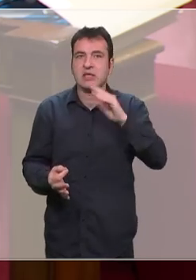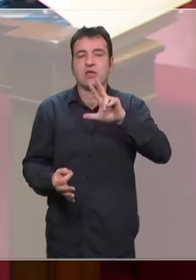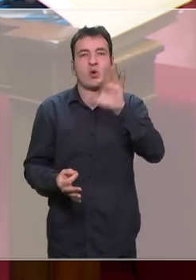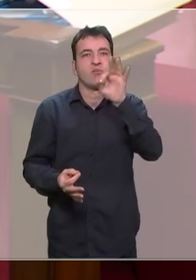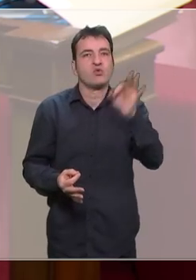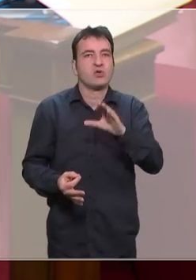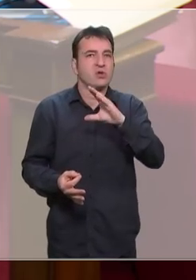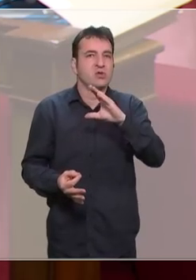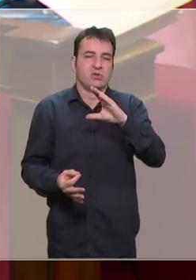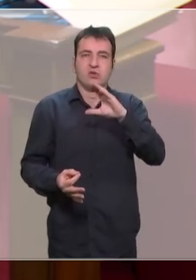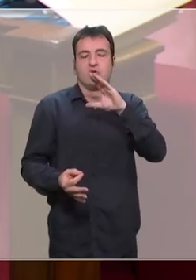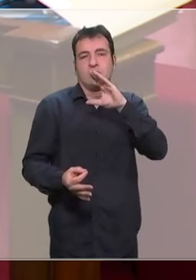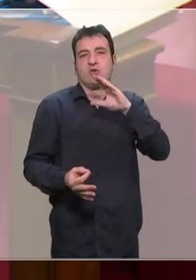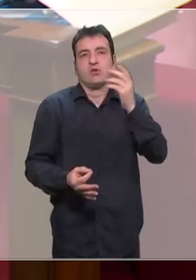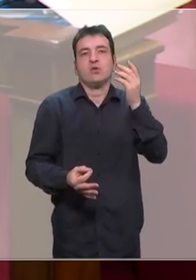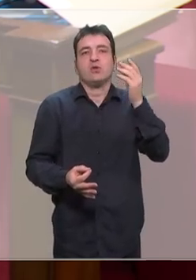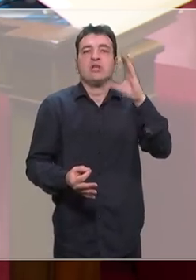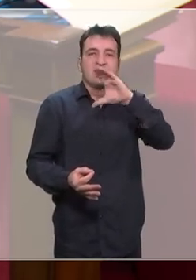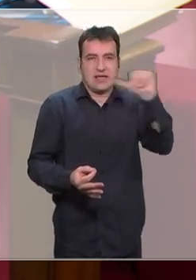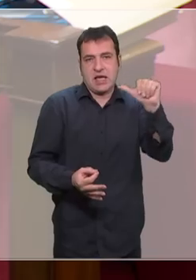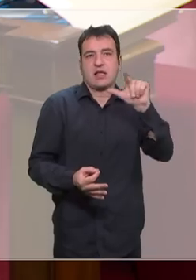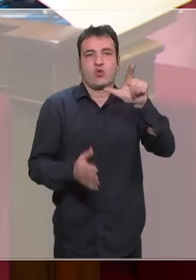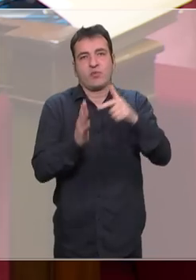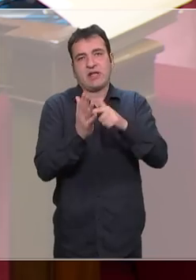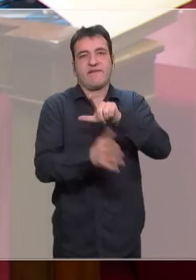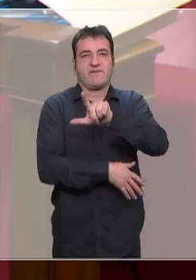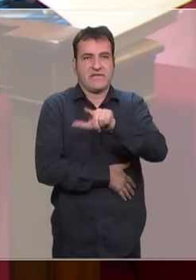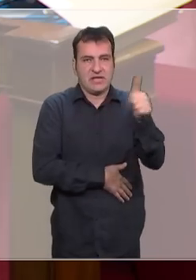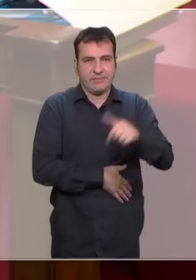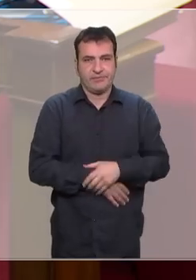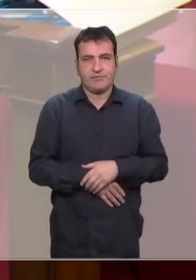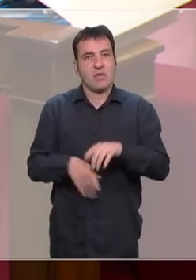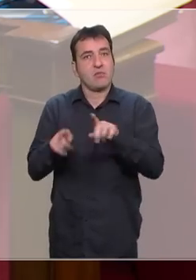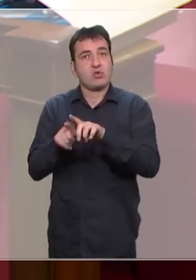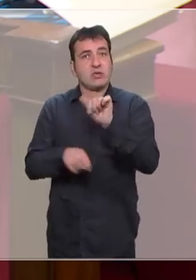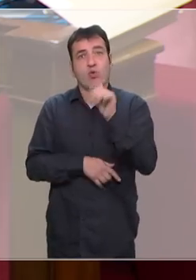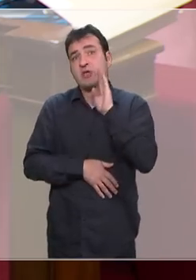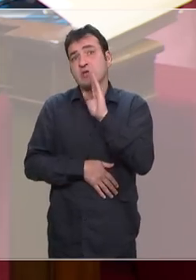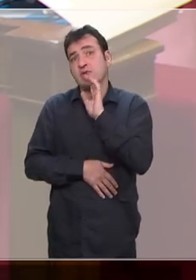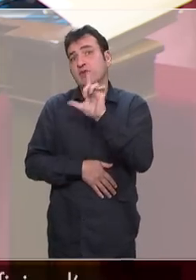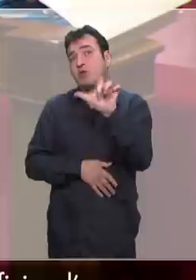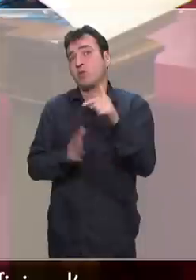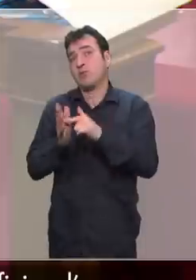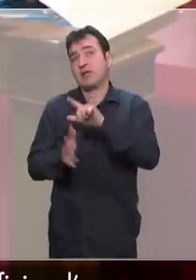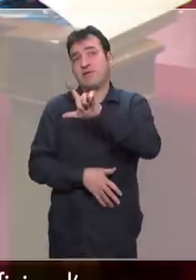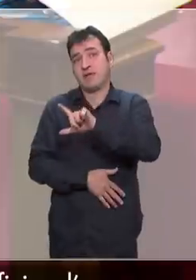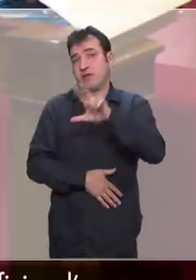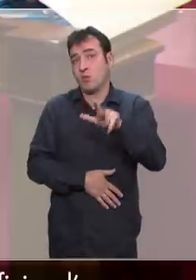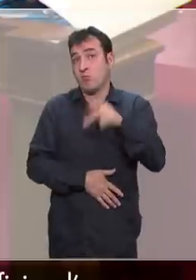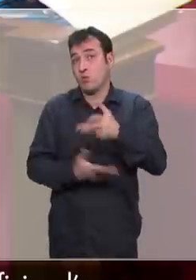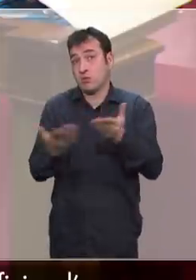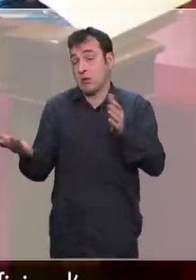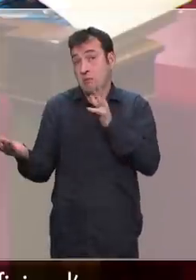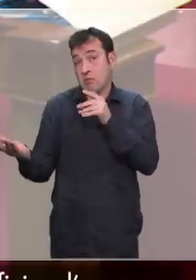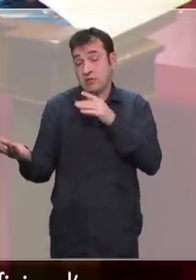d'affaires 2021. Et à compter du 1er janvier 2023, plus simple, ça n'est pas possible, il n'y aura rien à faire